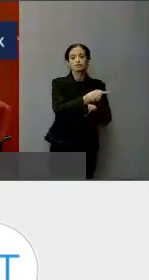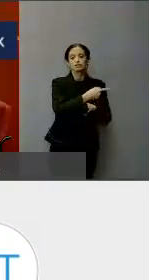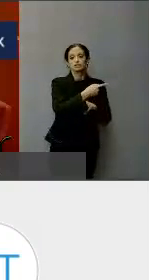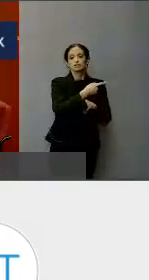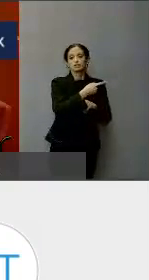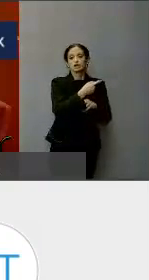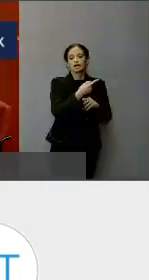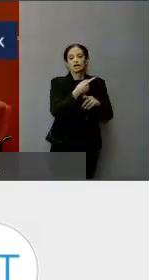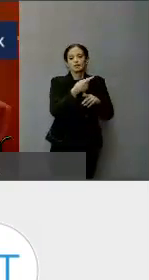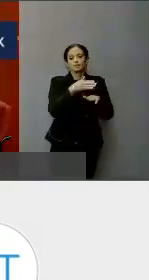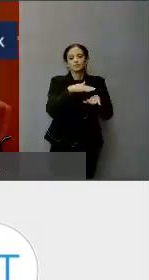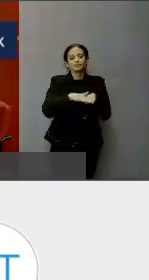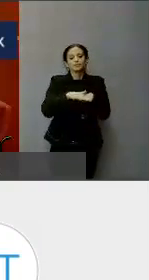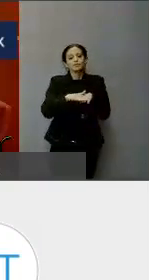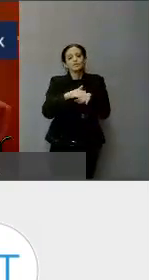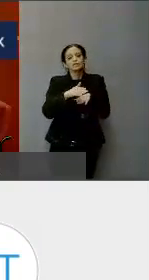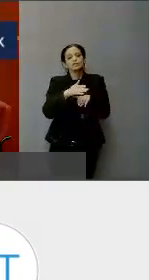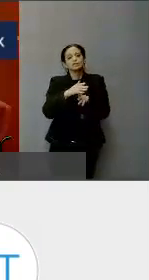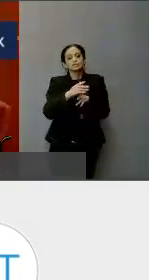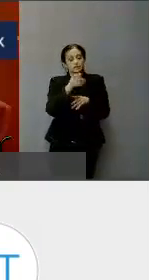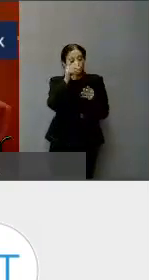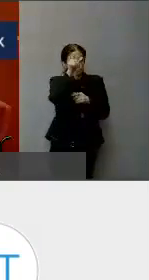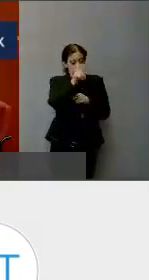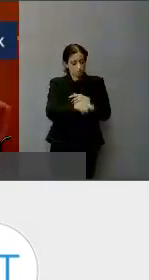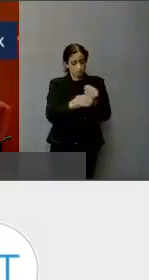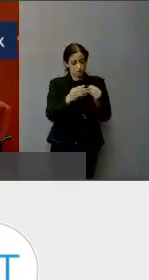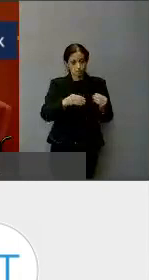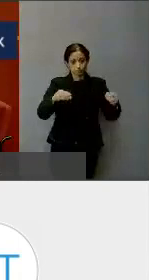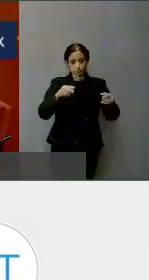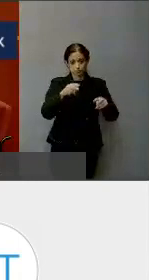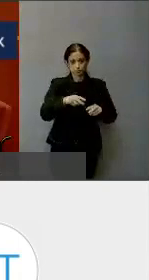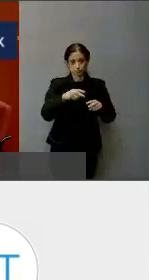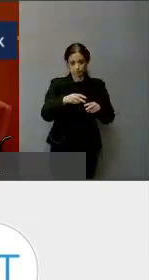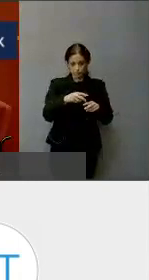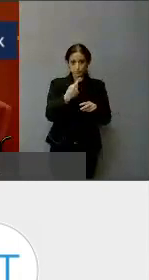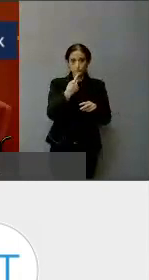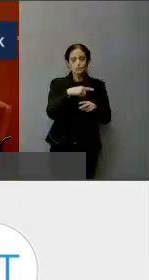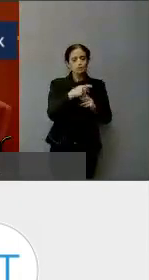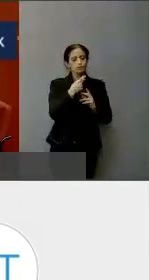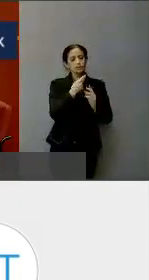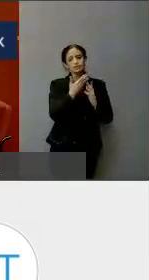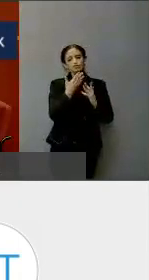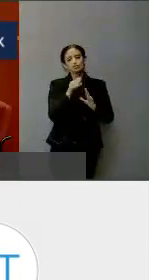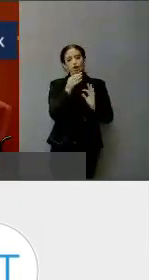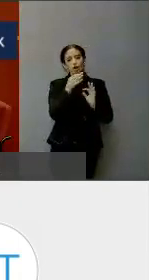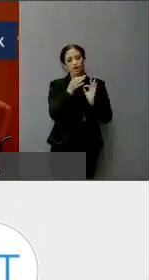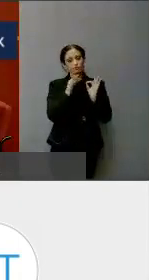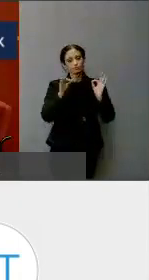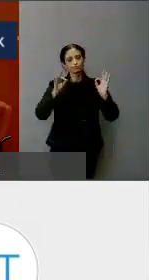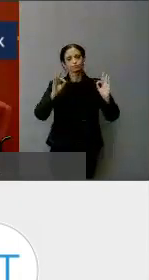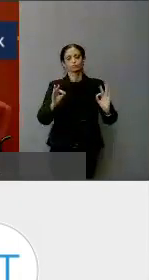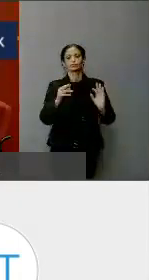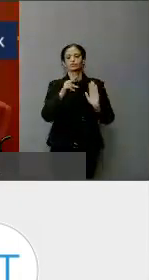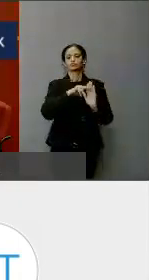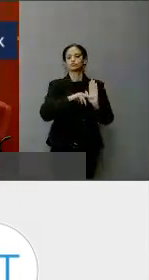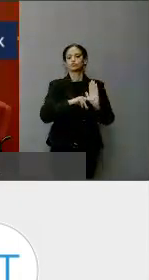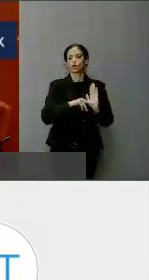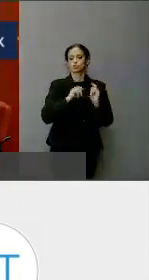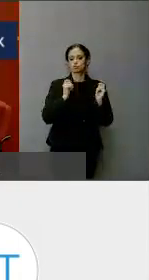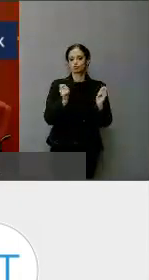imprenditori agricoli professionali come definiti dalla norma dalle norme generali del puc